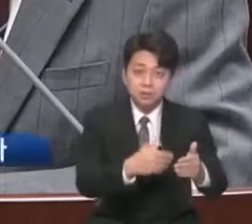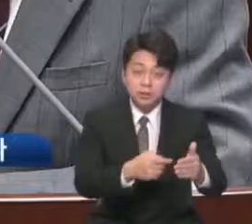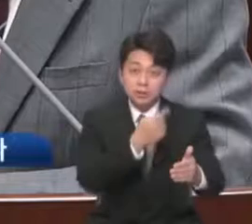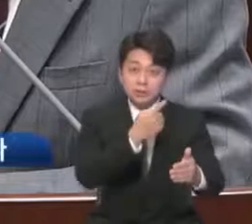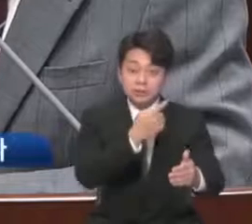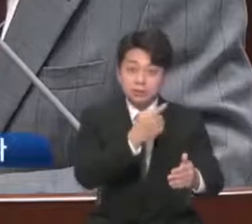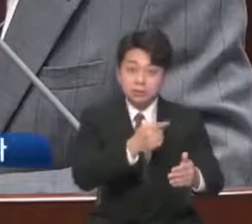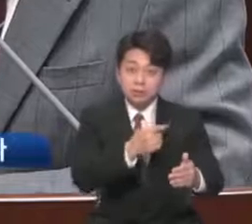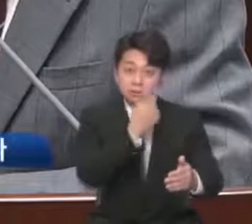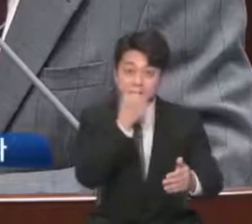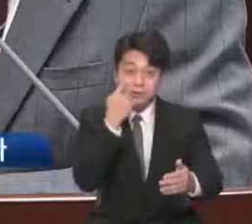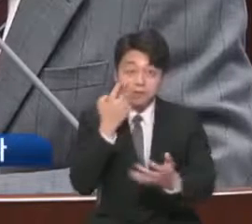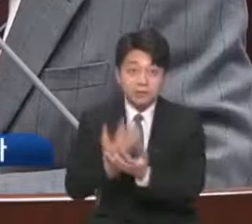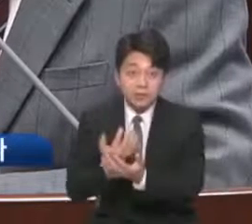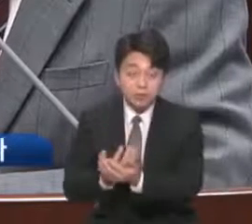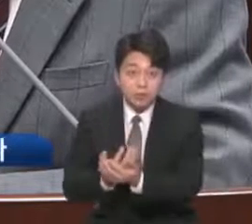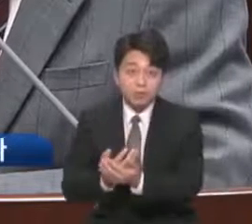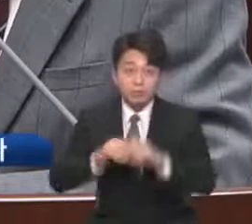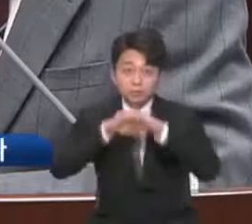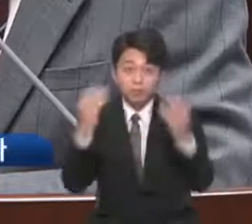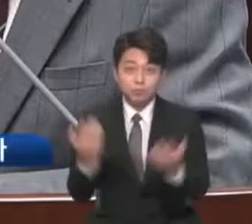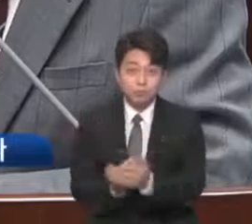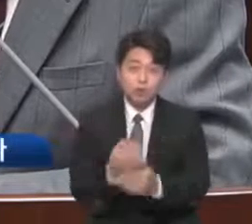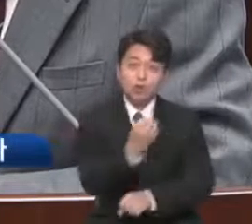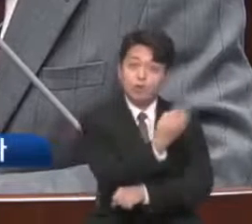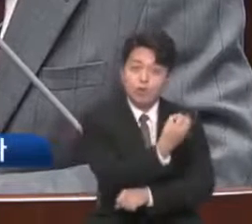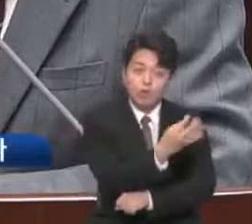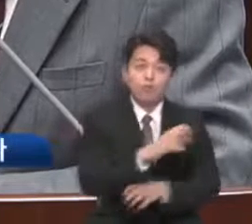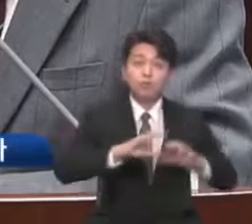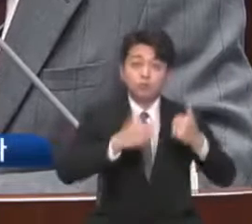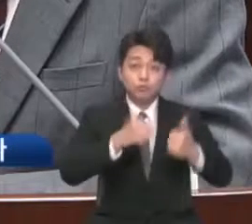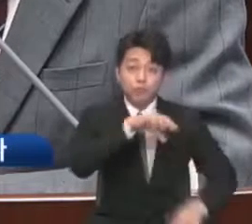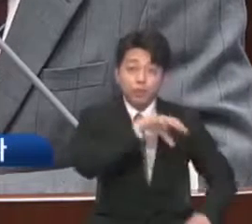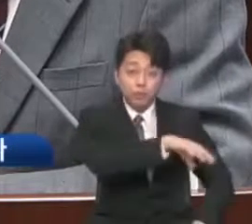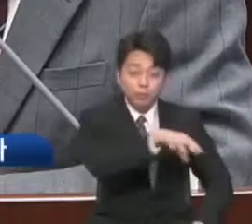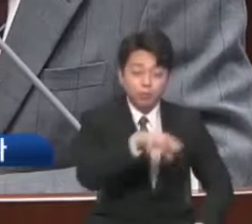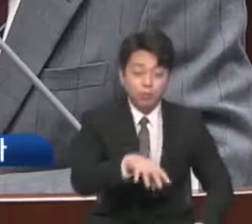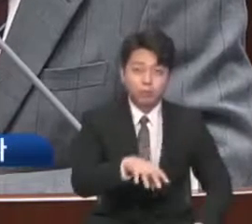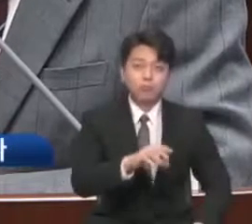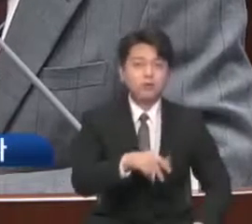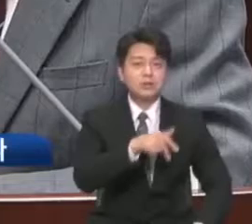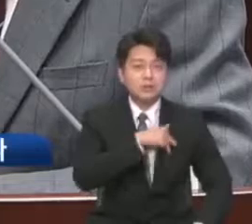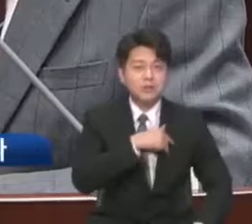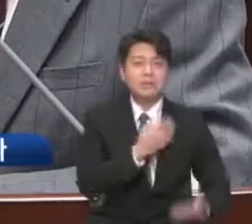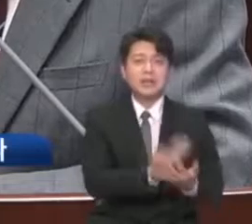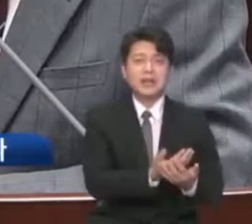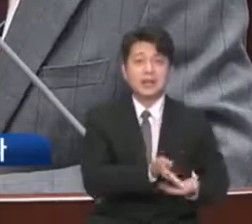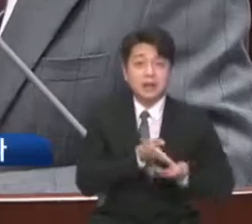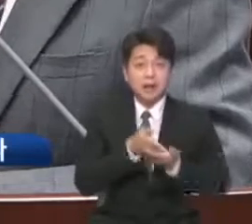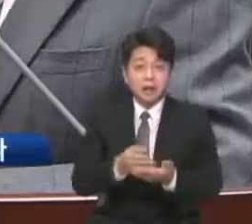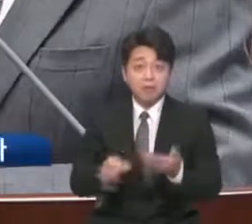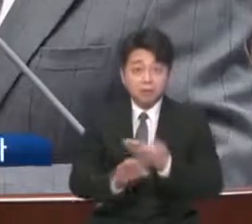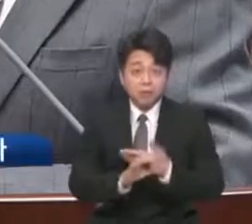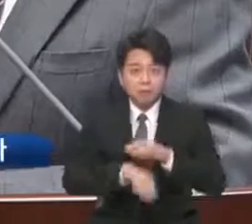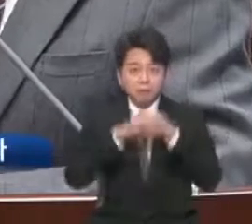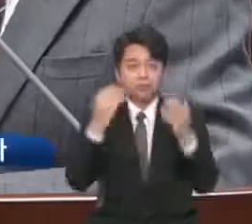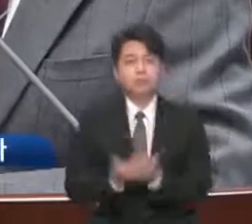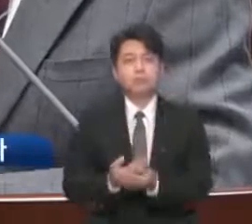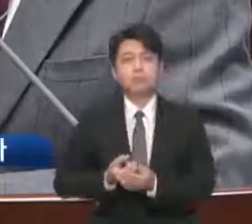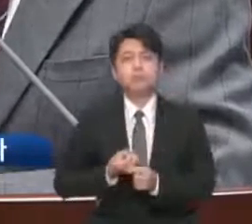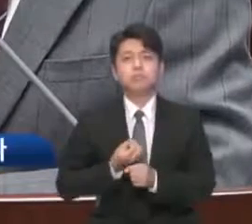자료가 언론을 통해서 국회 그 모 의원님 제기를 해서 하여튼 언론에